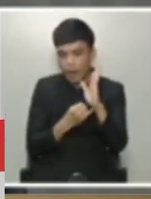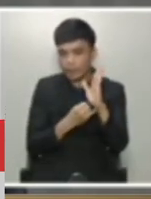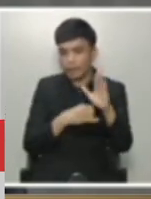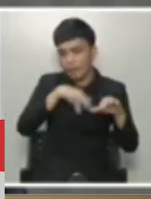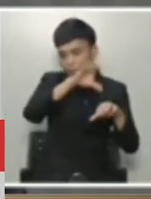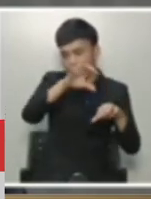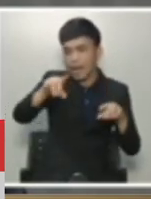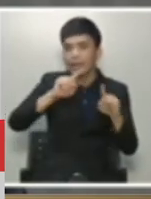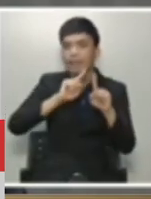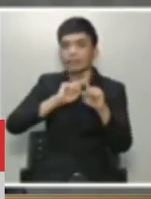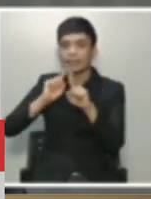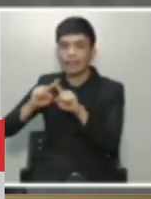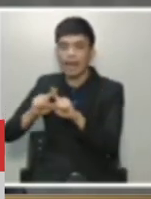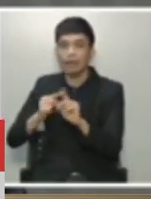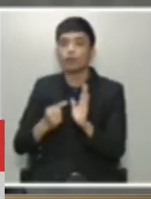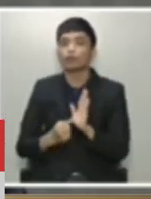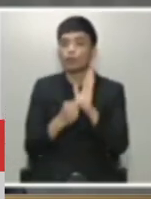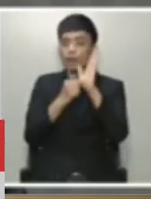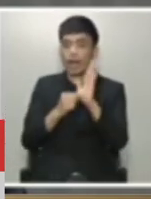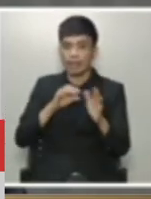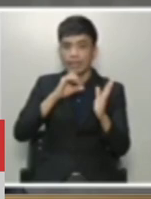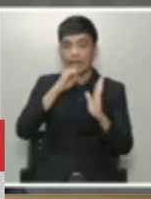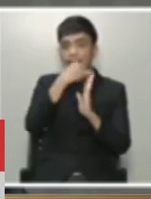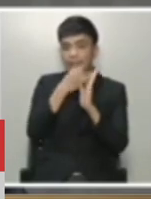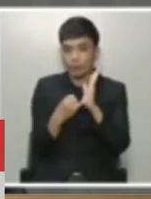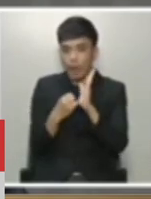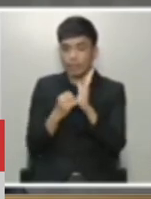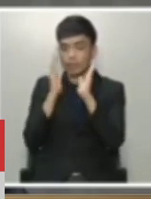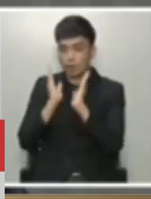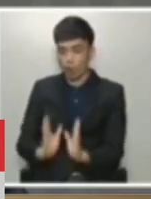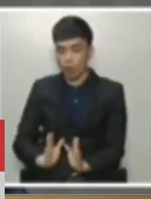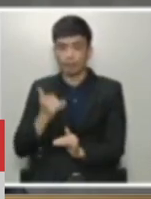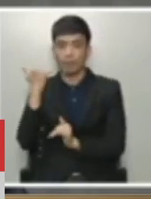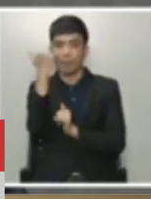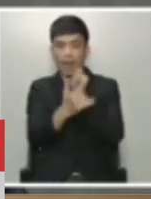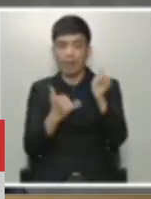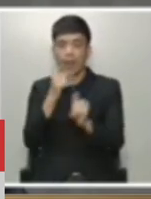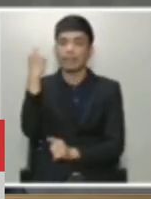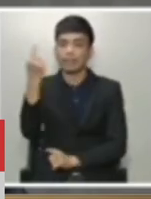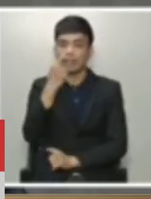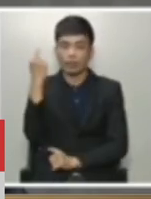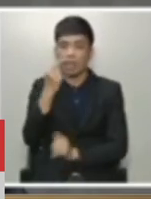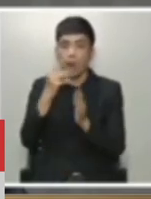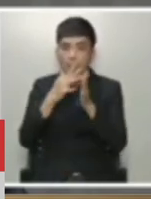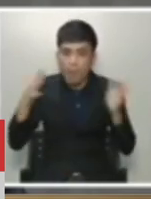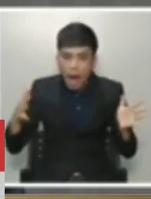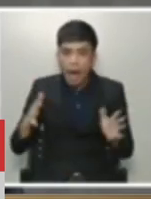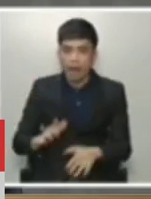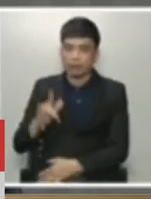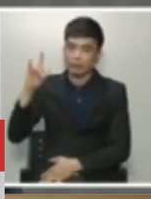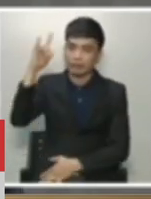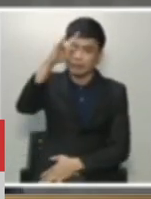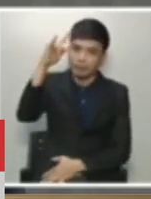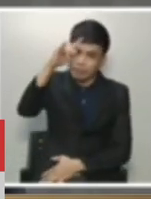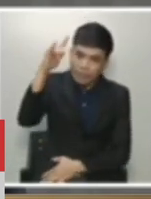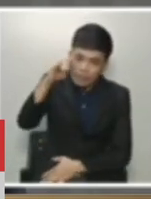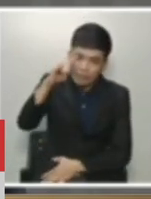การมีศูนย์กลางของการท่องเที่ยวศูนย์กลางของการบินนานาชาติอย่างนี้นะครับมีเครือข่าย